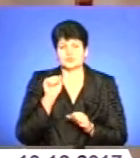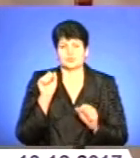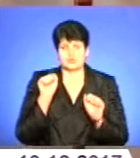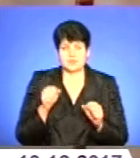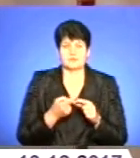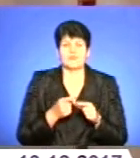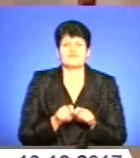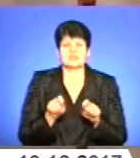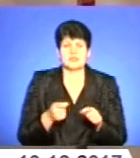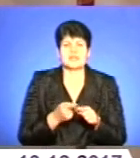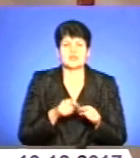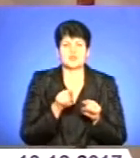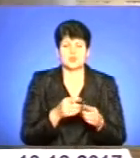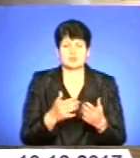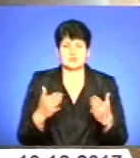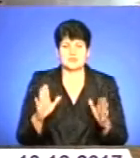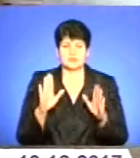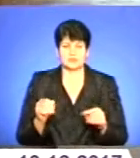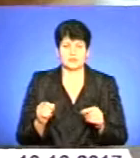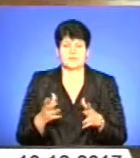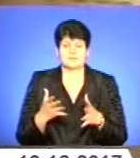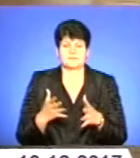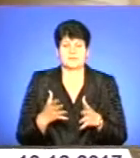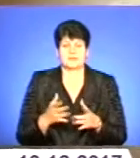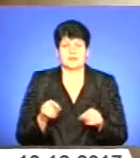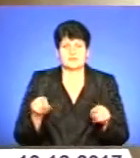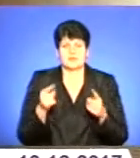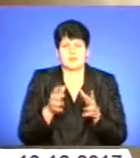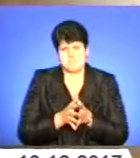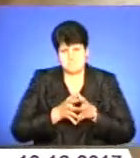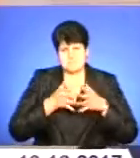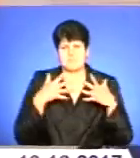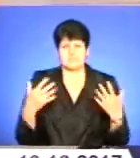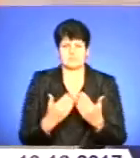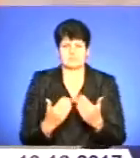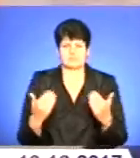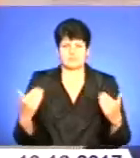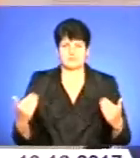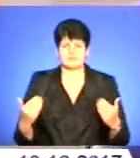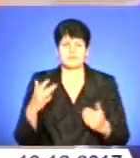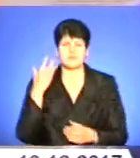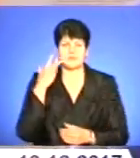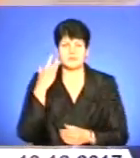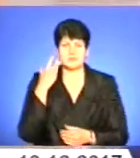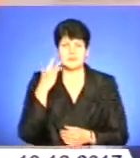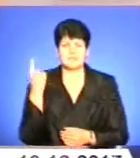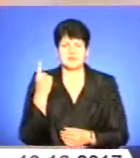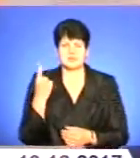відкриття цього музею стане поштовхом для створення значно масштабнішого. У Сполучених Штатах перший